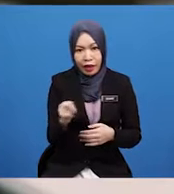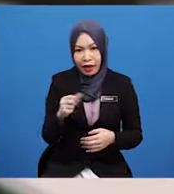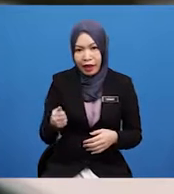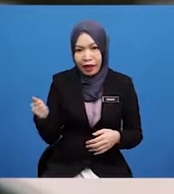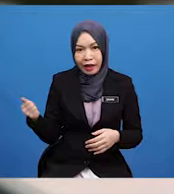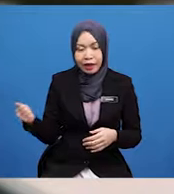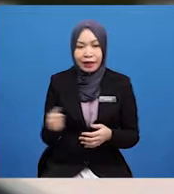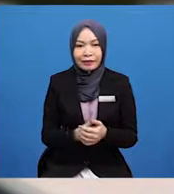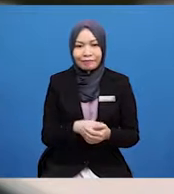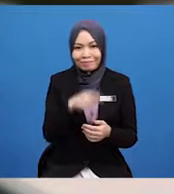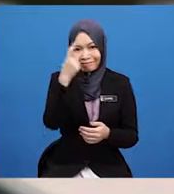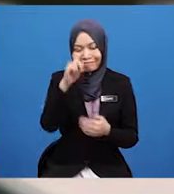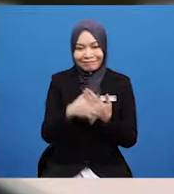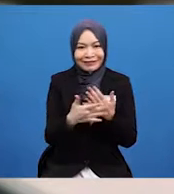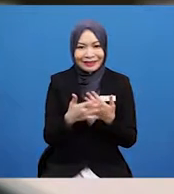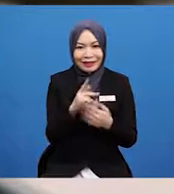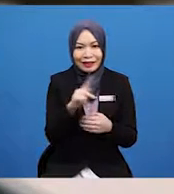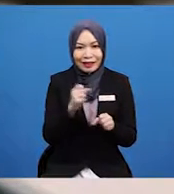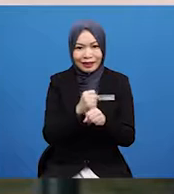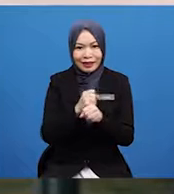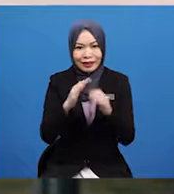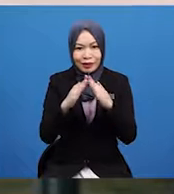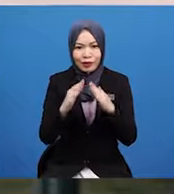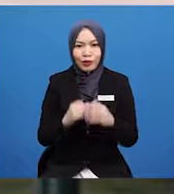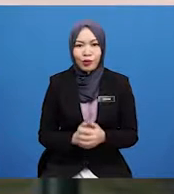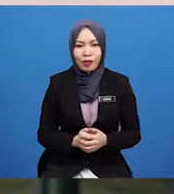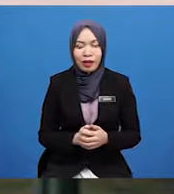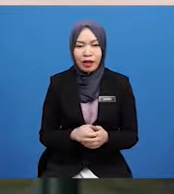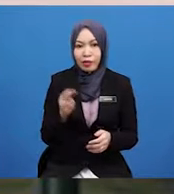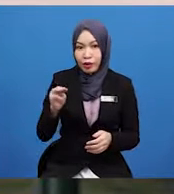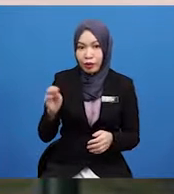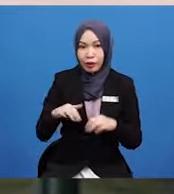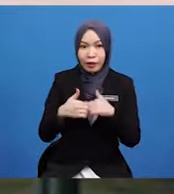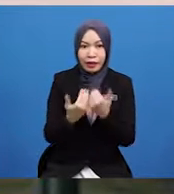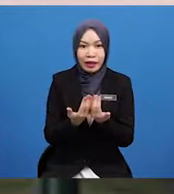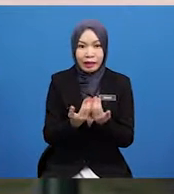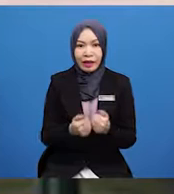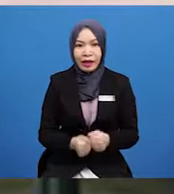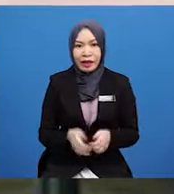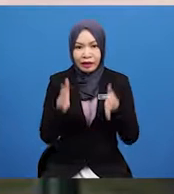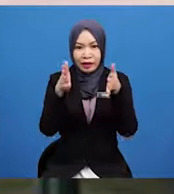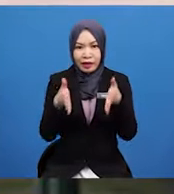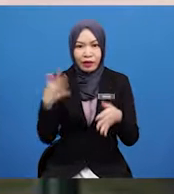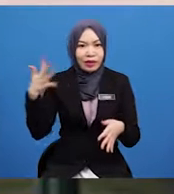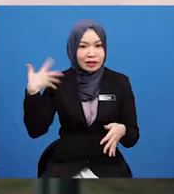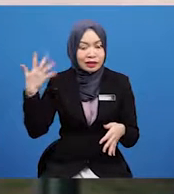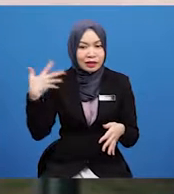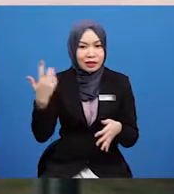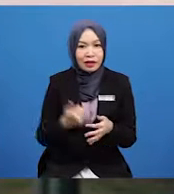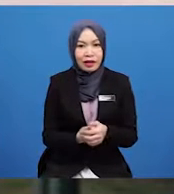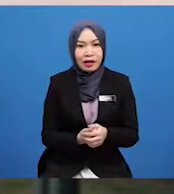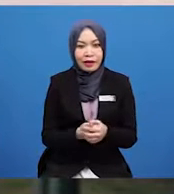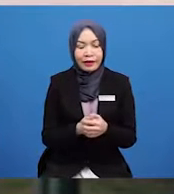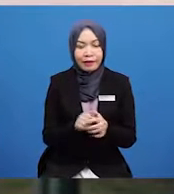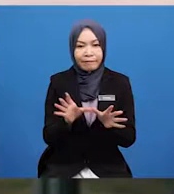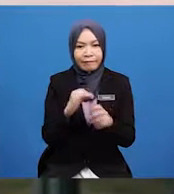murid-murid Bagaimanakah ahli sejarah dapat mengetahui dan menentukan ke ujudan dan